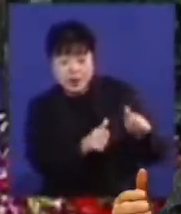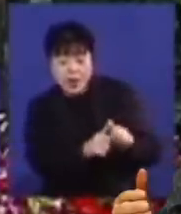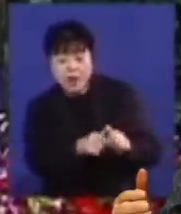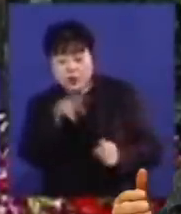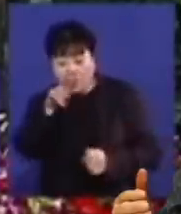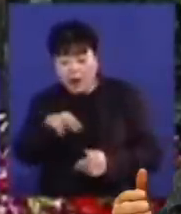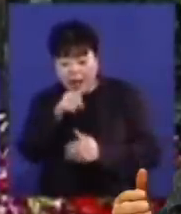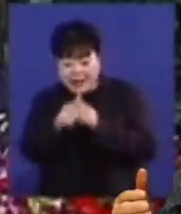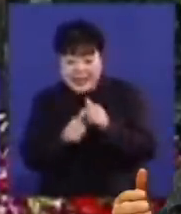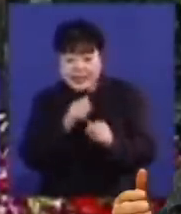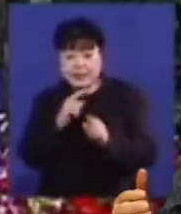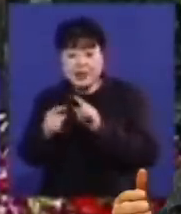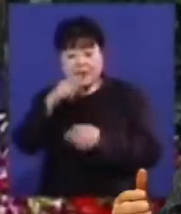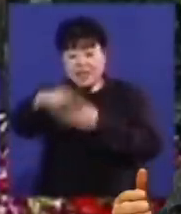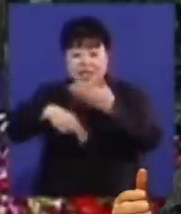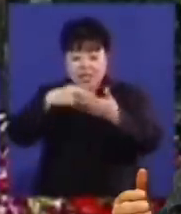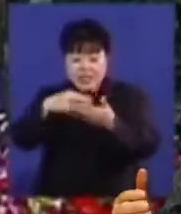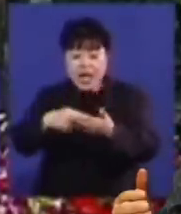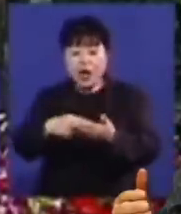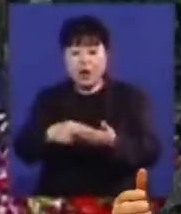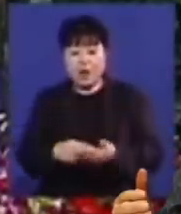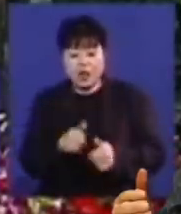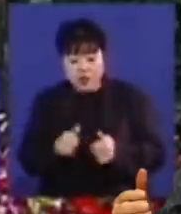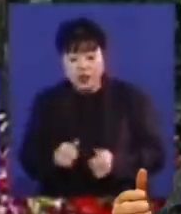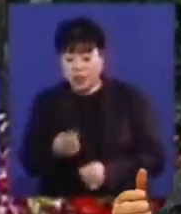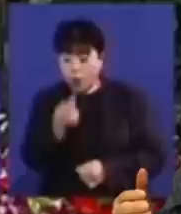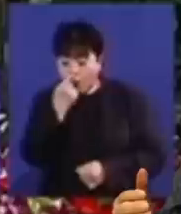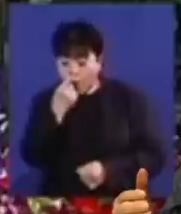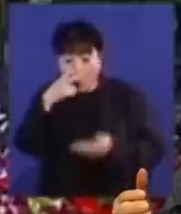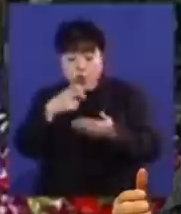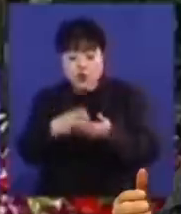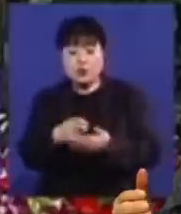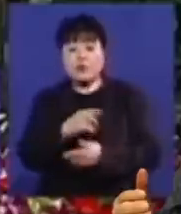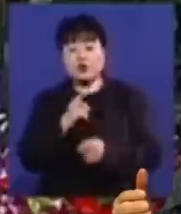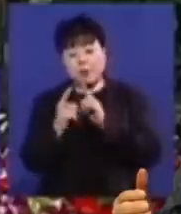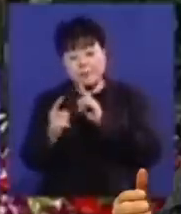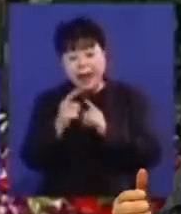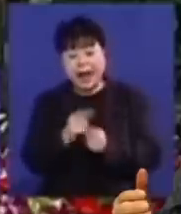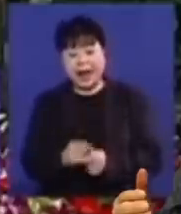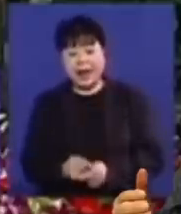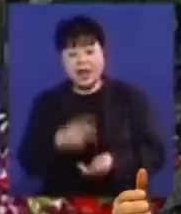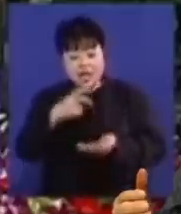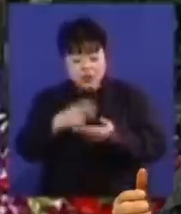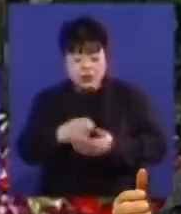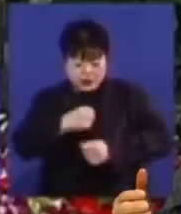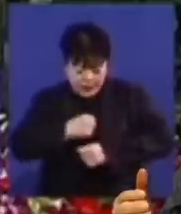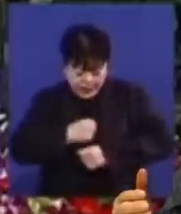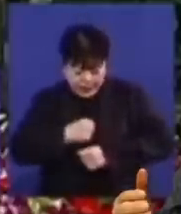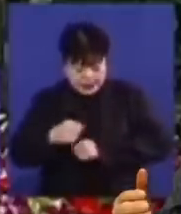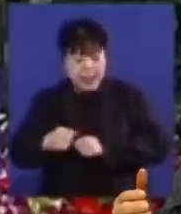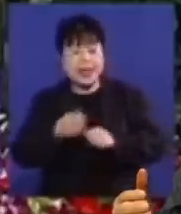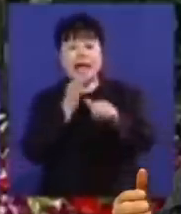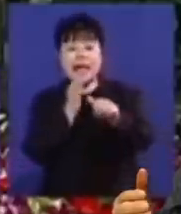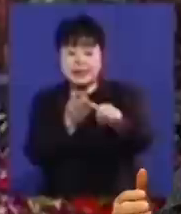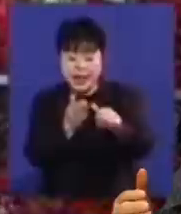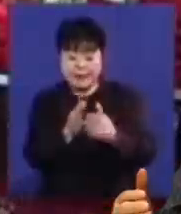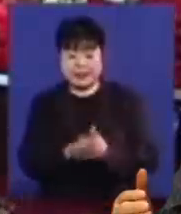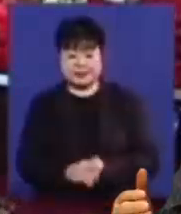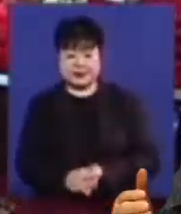그 하나님 야훼 경외하기를 배우며 이 율법의 모든 말과 이 규례를 지켜 행하라고 말씀한